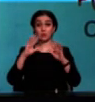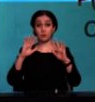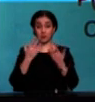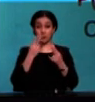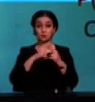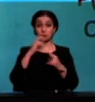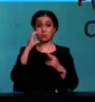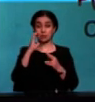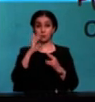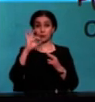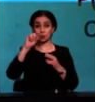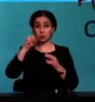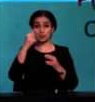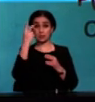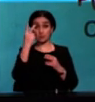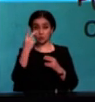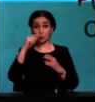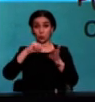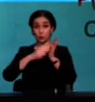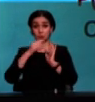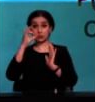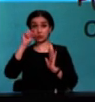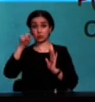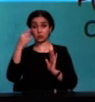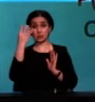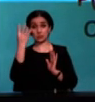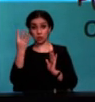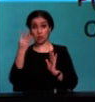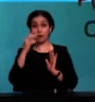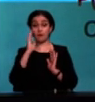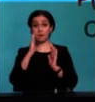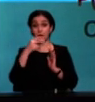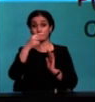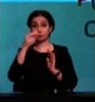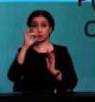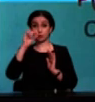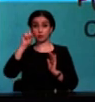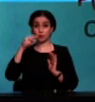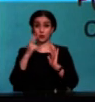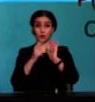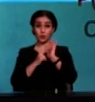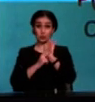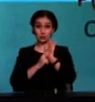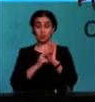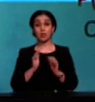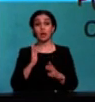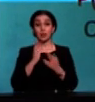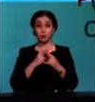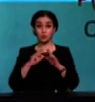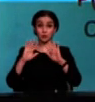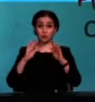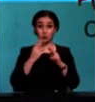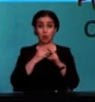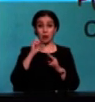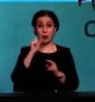события С – это 0,2 умножить на 0,4, и равно это 0,8. События А,